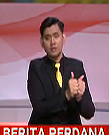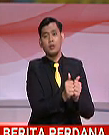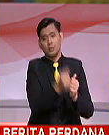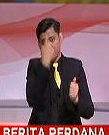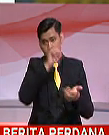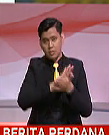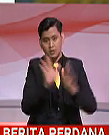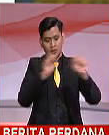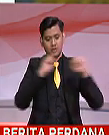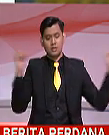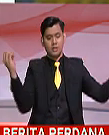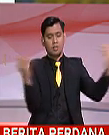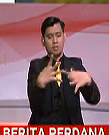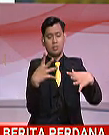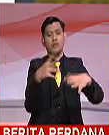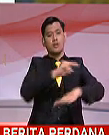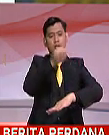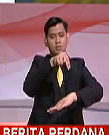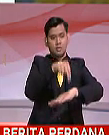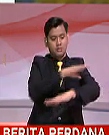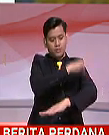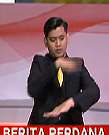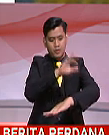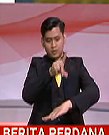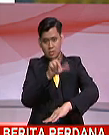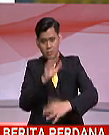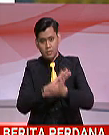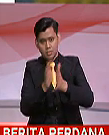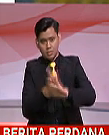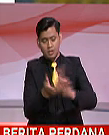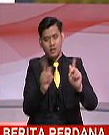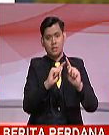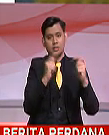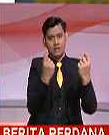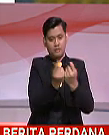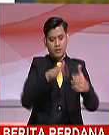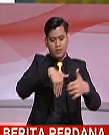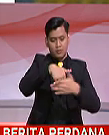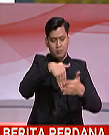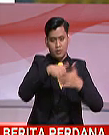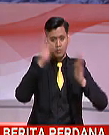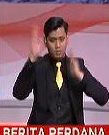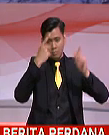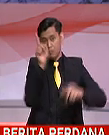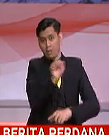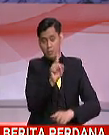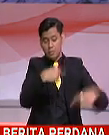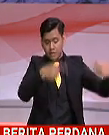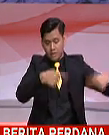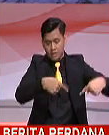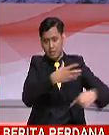untuk menjadikan Stadium Nasional sebagai gelanggang sendiri skuad bola sepak kebangsaan bagi mana-mana pertandingan atau kejohanan